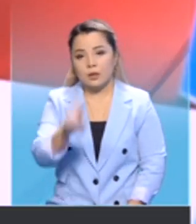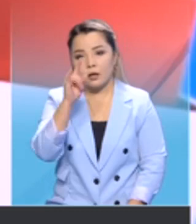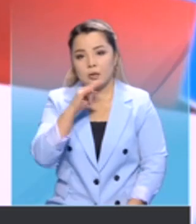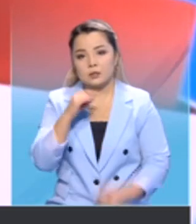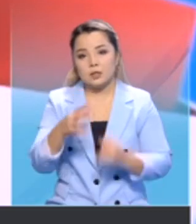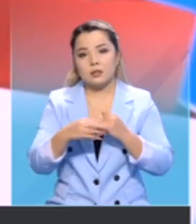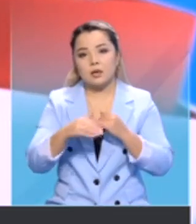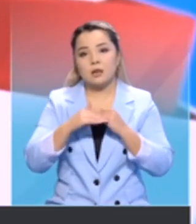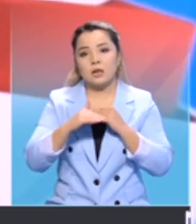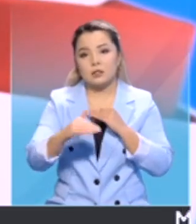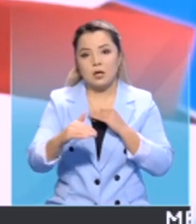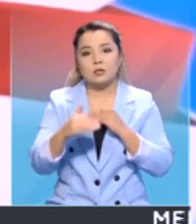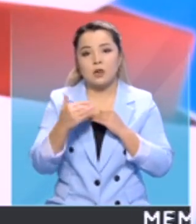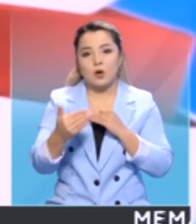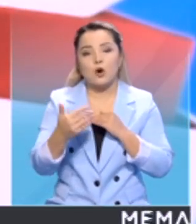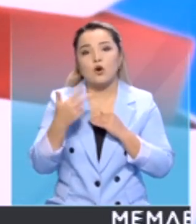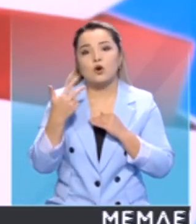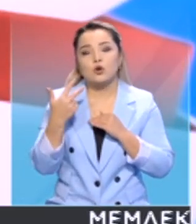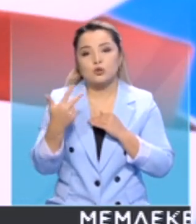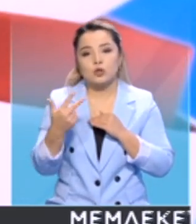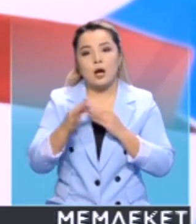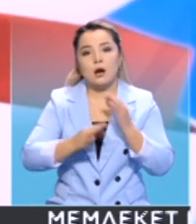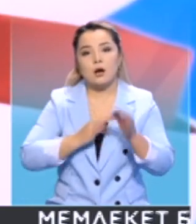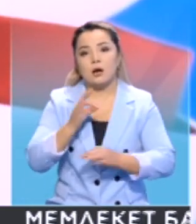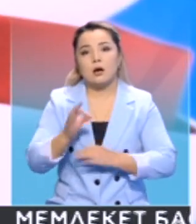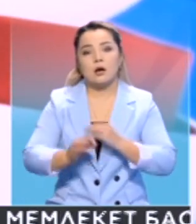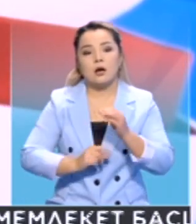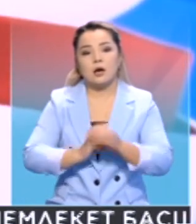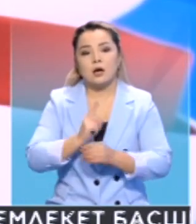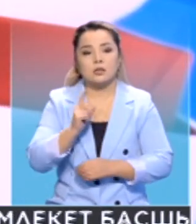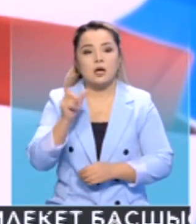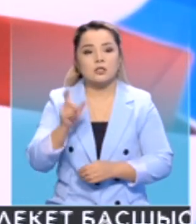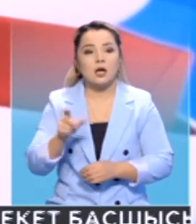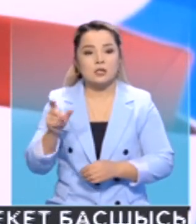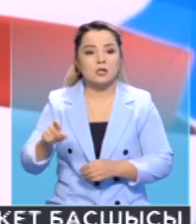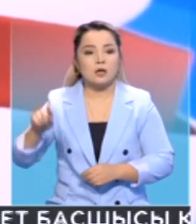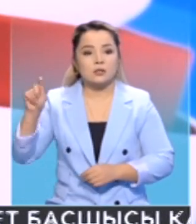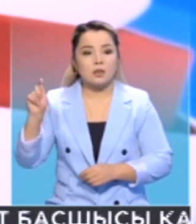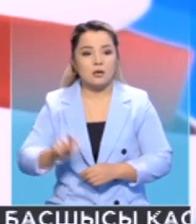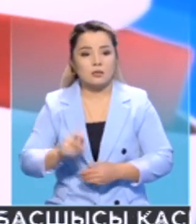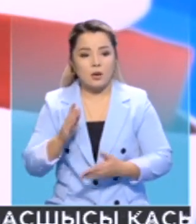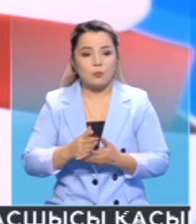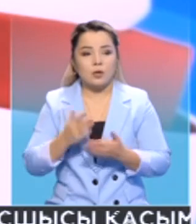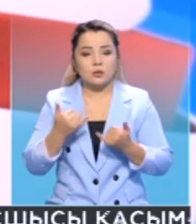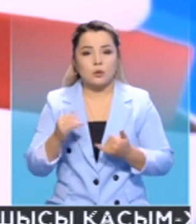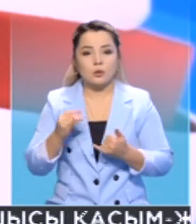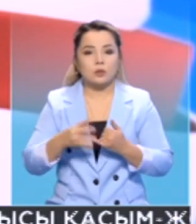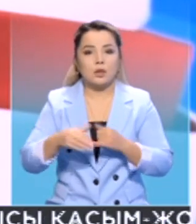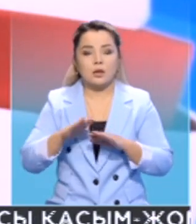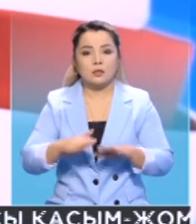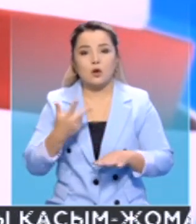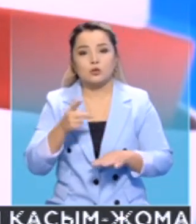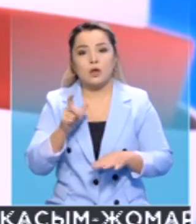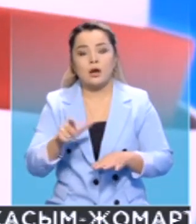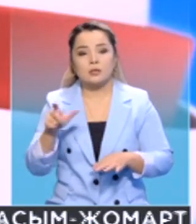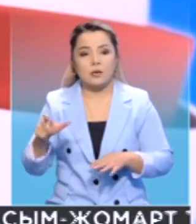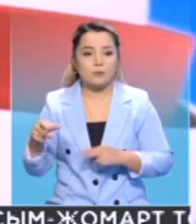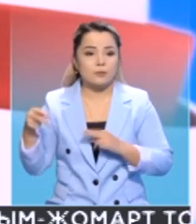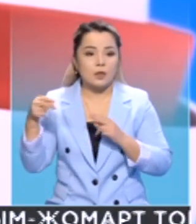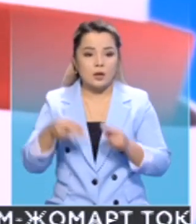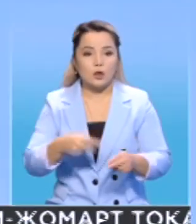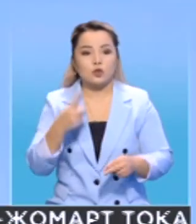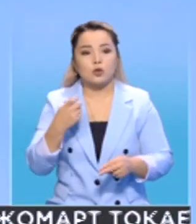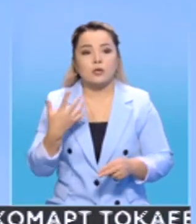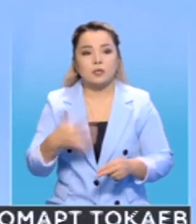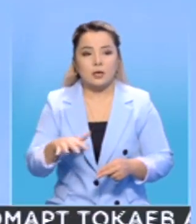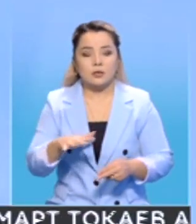Қазақ даласына 3 ғарышкер қонды. Олар мінген Союз кемесінің капсуласы Жезқазғаннан оңтүстік шығысқа қарай 150 шақырым жерге